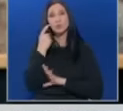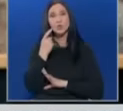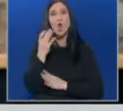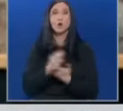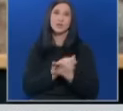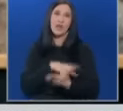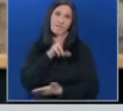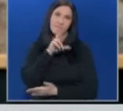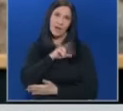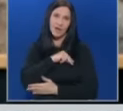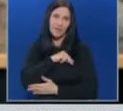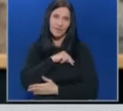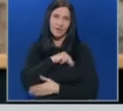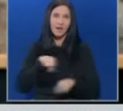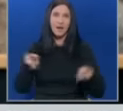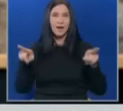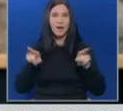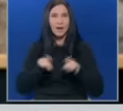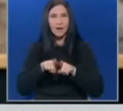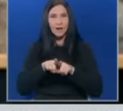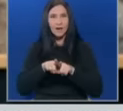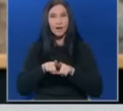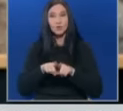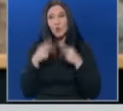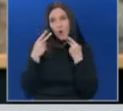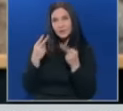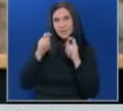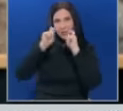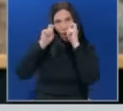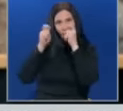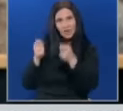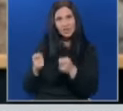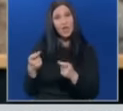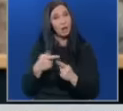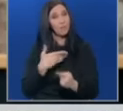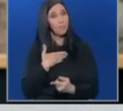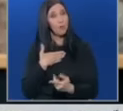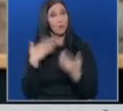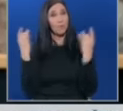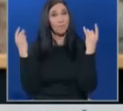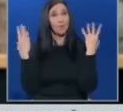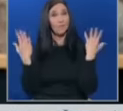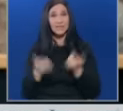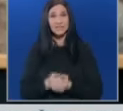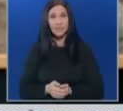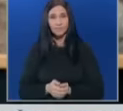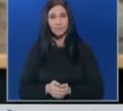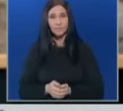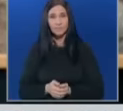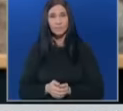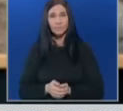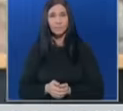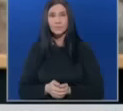Оценявам наградата като израз на уважение към моята професия.